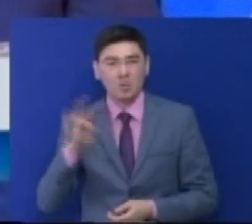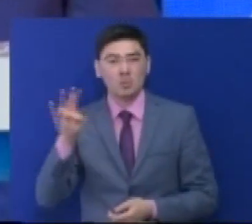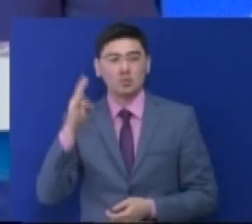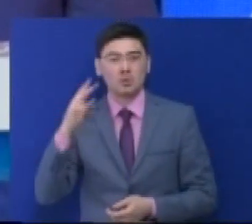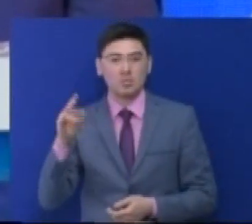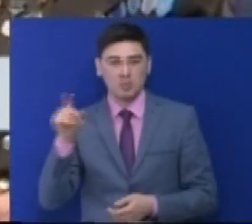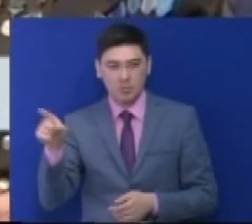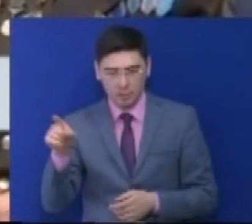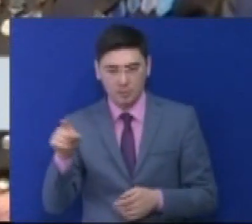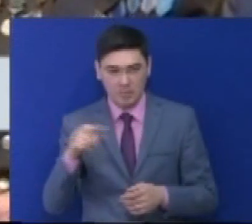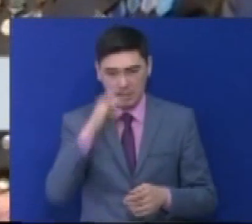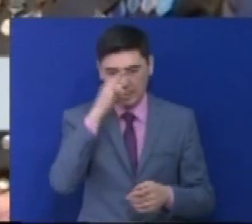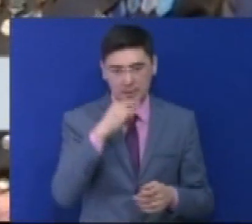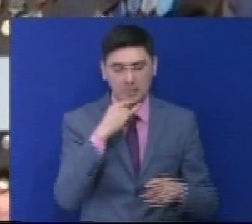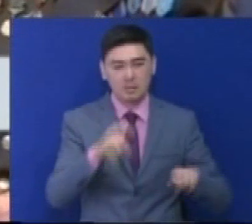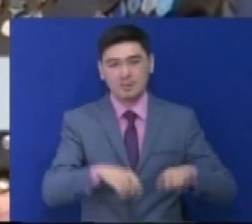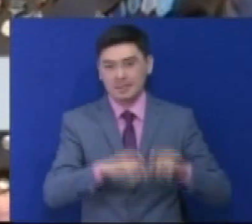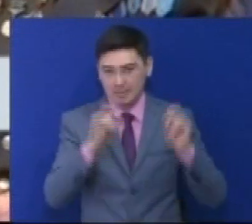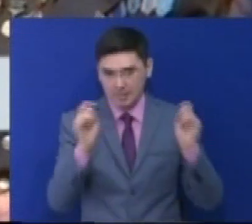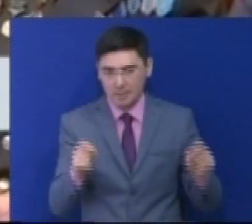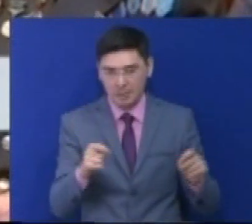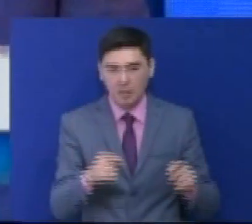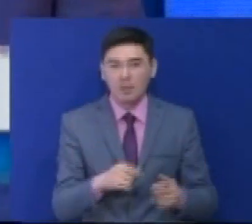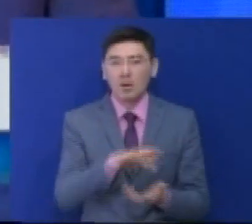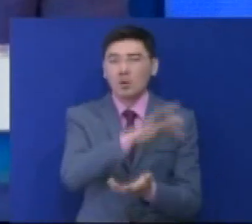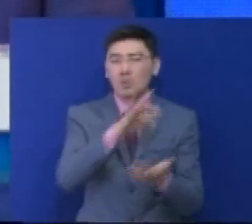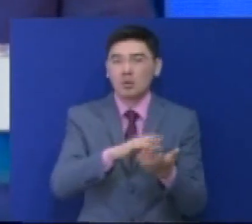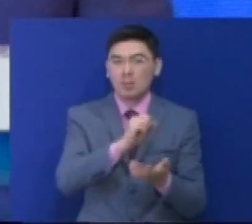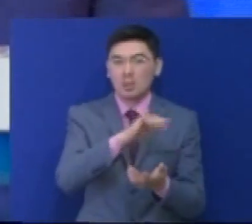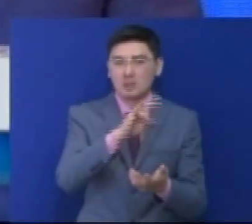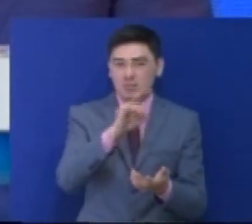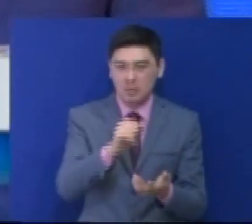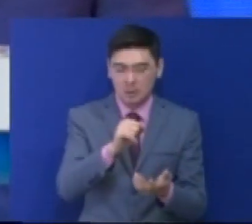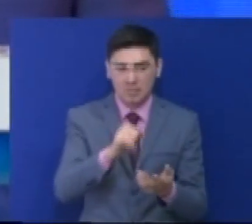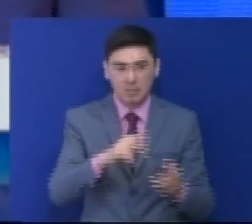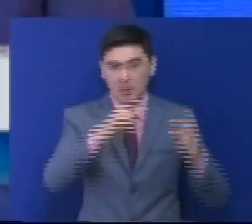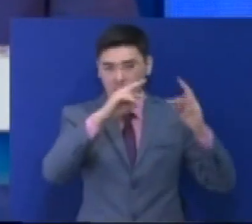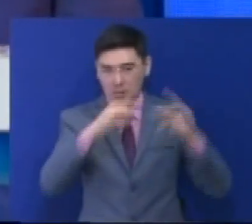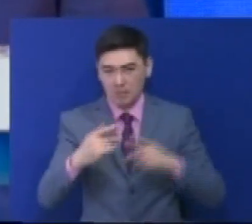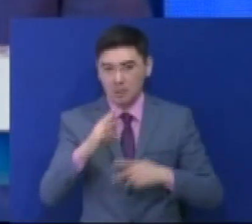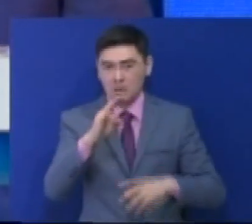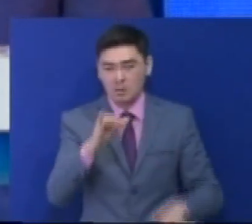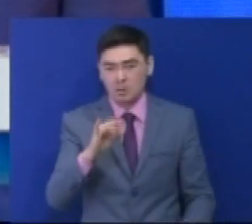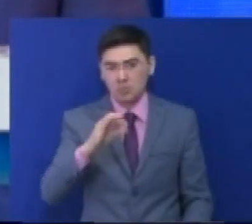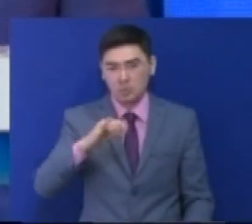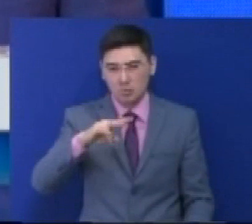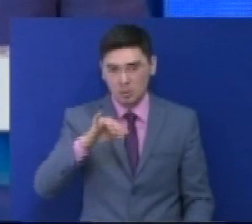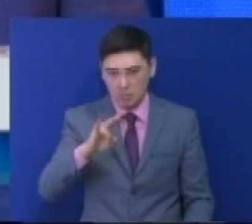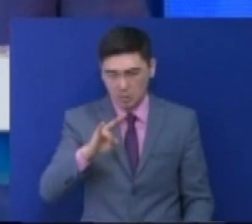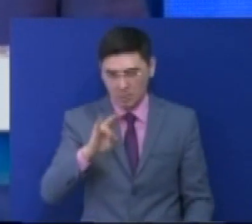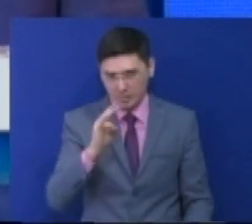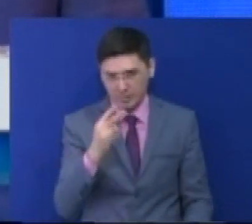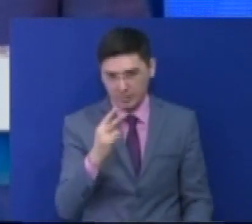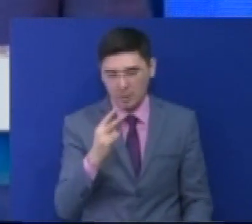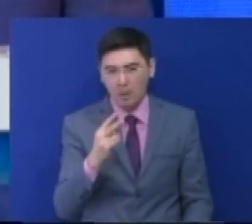отцом-основателем современного Казахстана. По переименованию столицы в Нур-Султан олицетворяет нашу малую благодарность